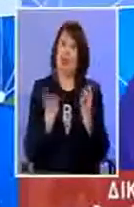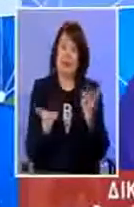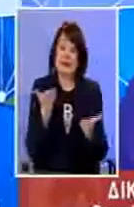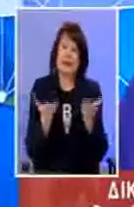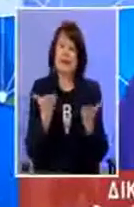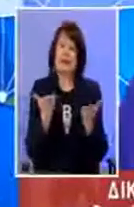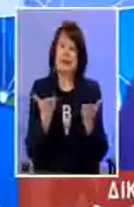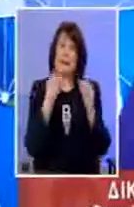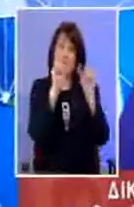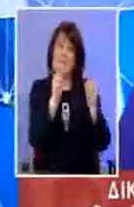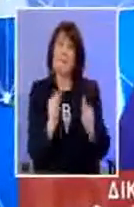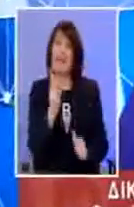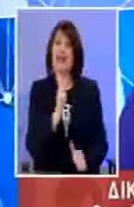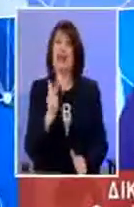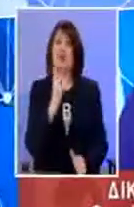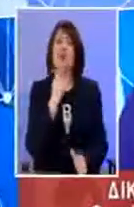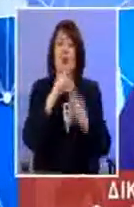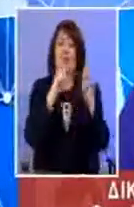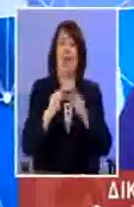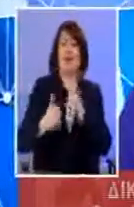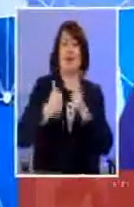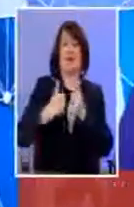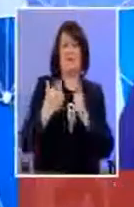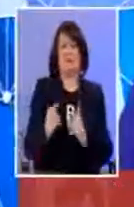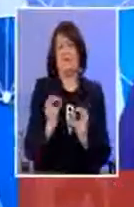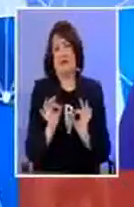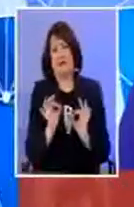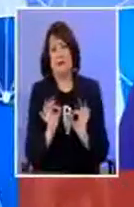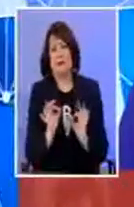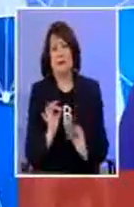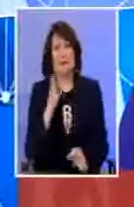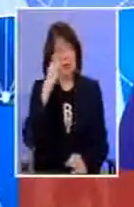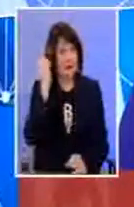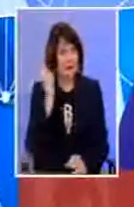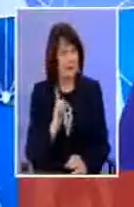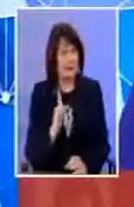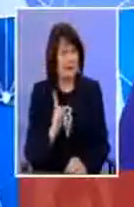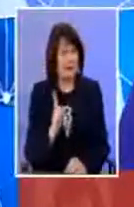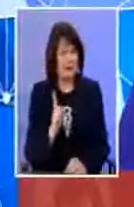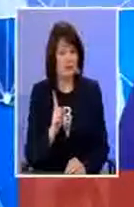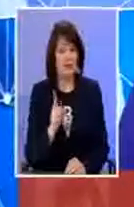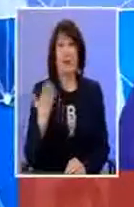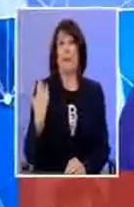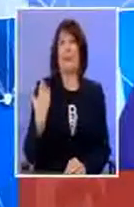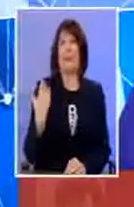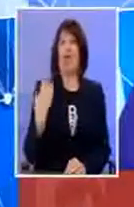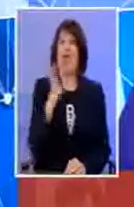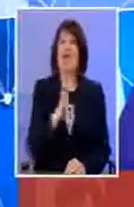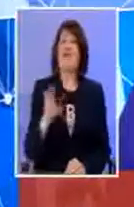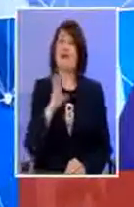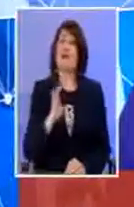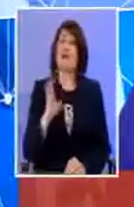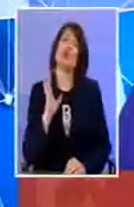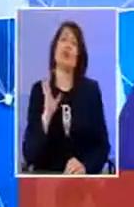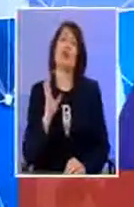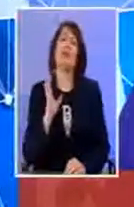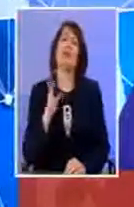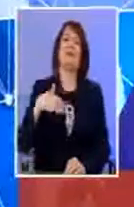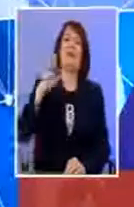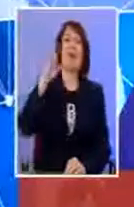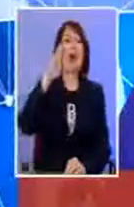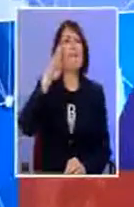κοινωνικό μοντέλο λόγω του διεθνούς ανταγωνισμού. Διότι δεν πρέπει να ξεχνάμε ότι μέχρι πρότινος η Ευρώπη και η Βόρειος